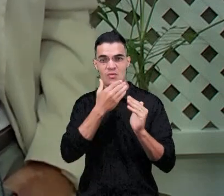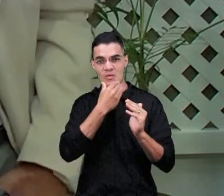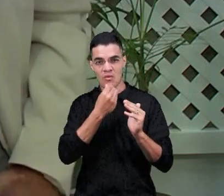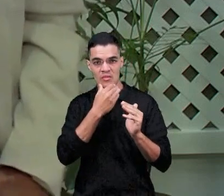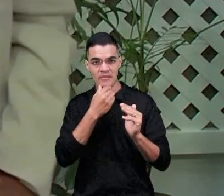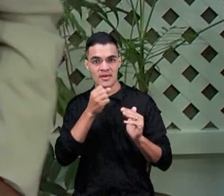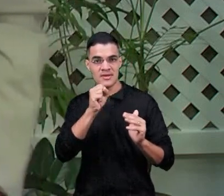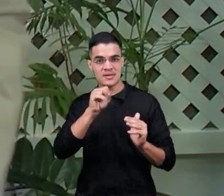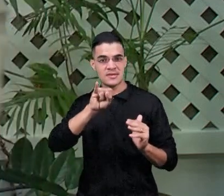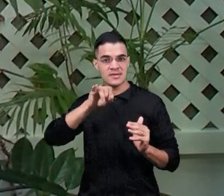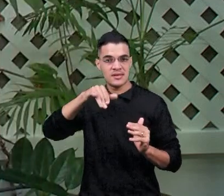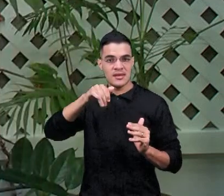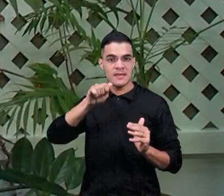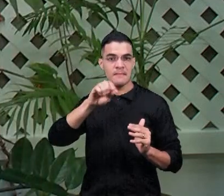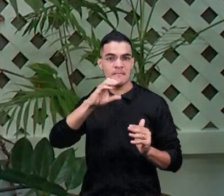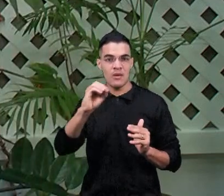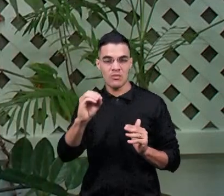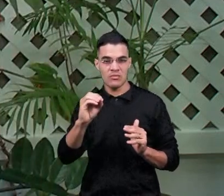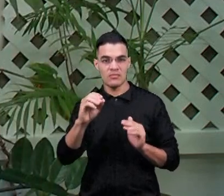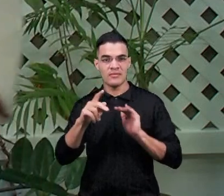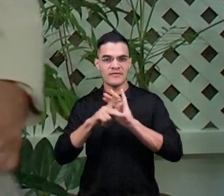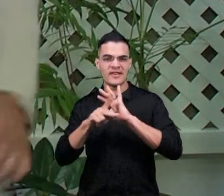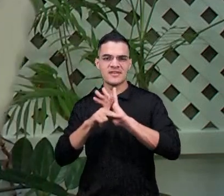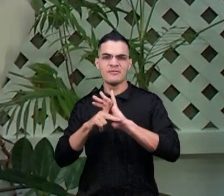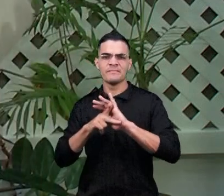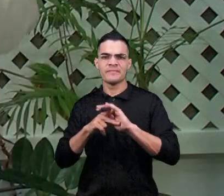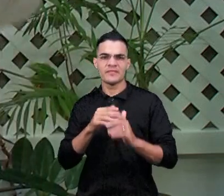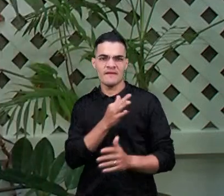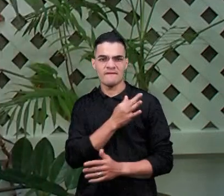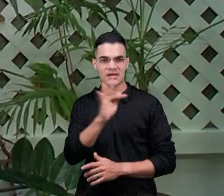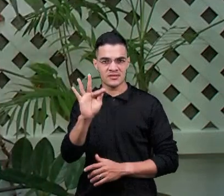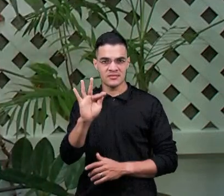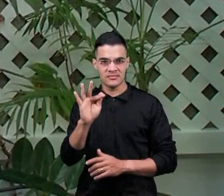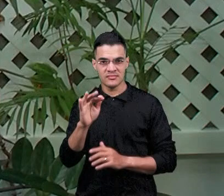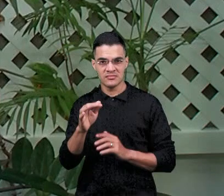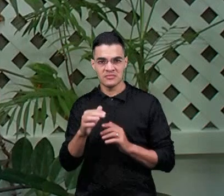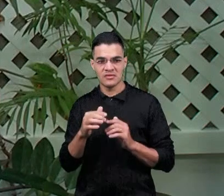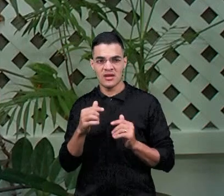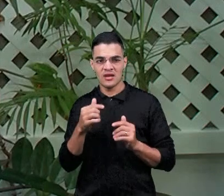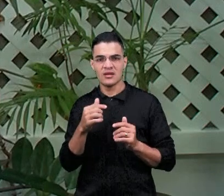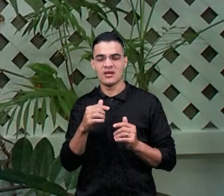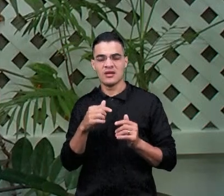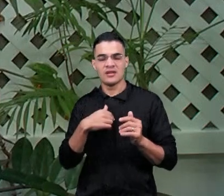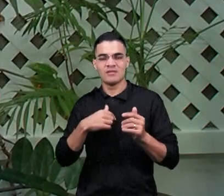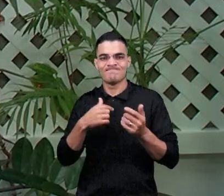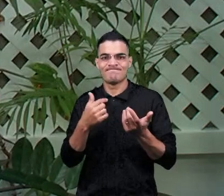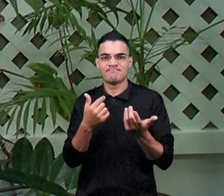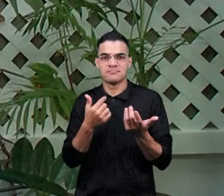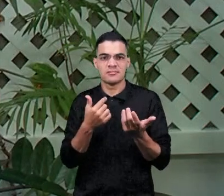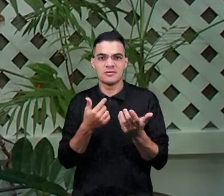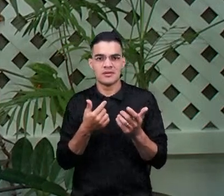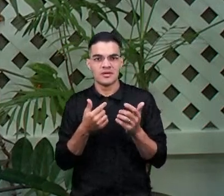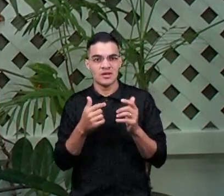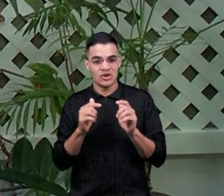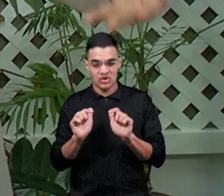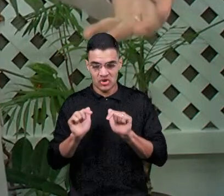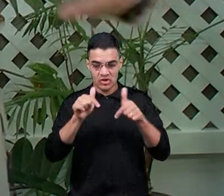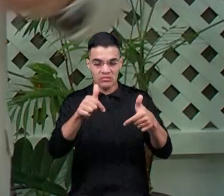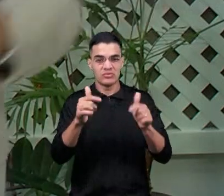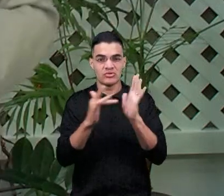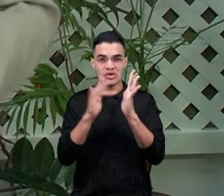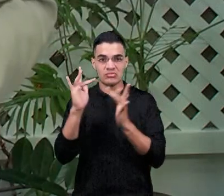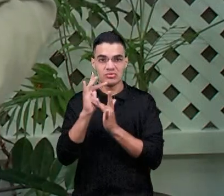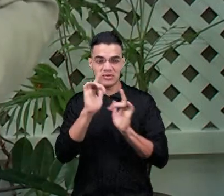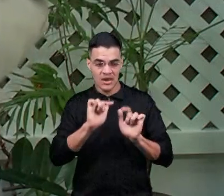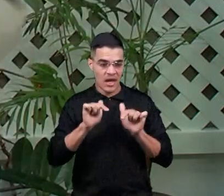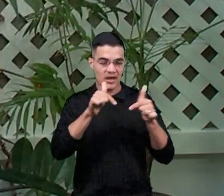invité pour faire un repas, pour prendre un repas. Nous allons voir de quelle manière Jésus agit